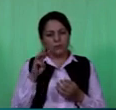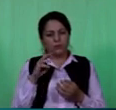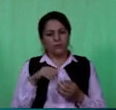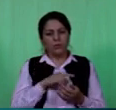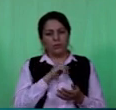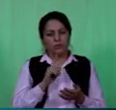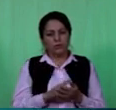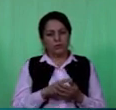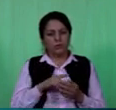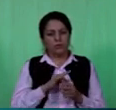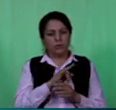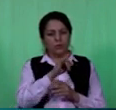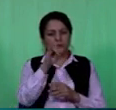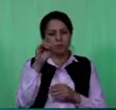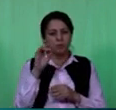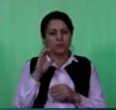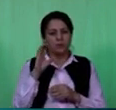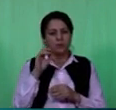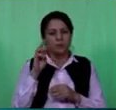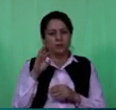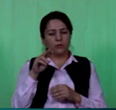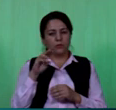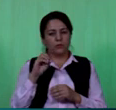должен пролететь самолет